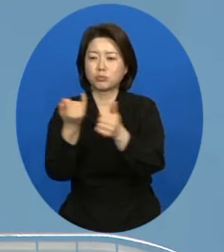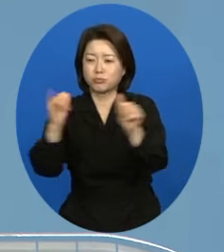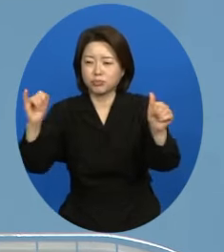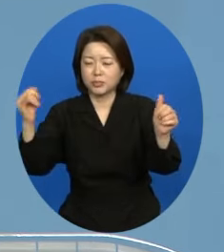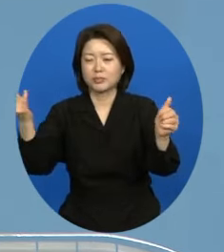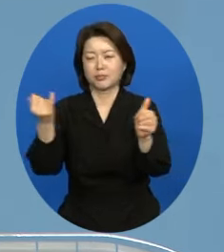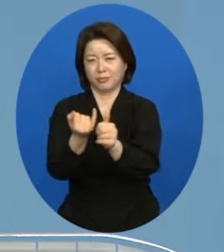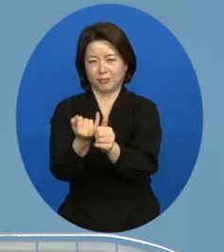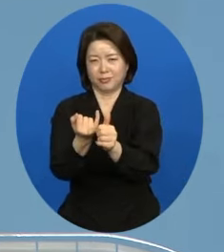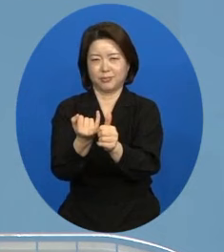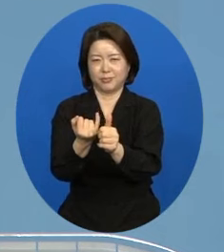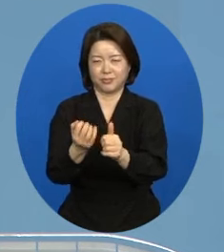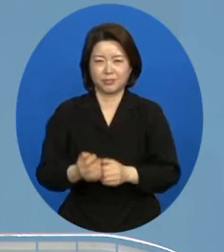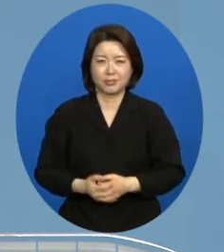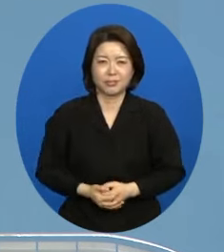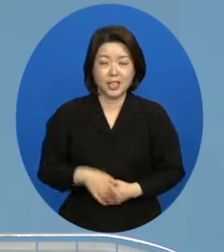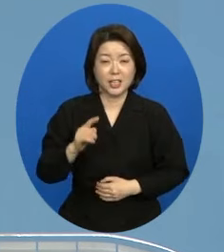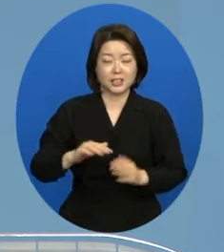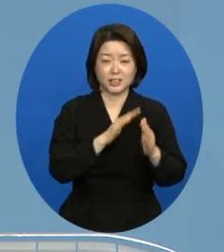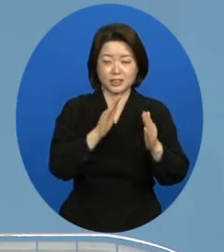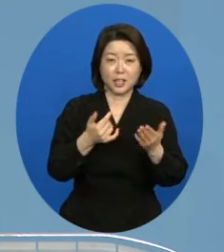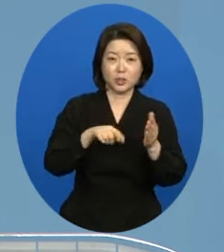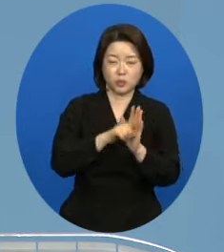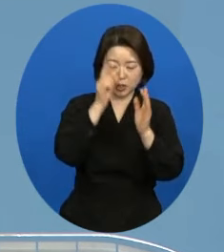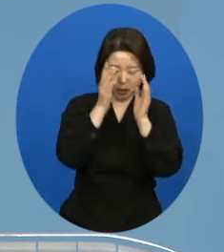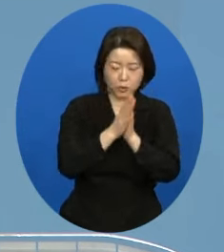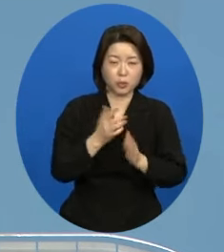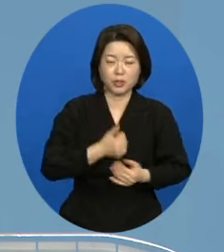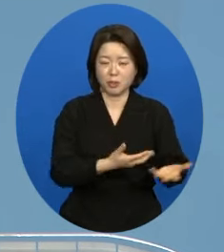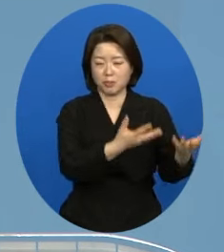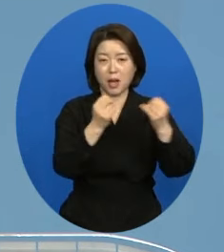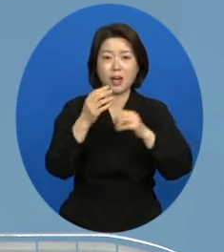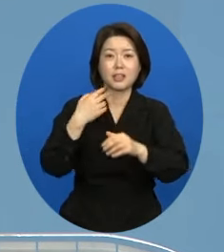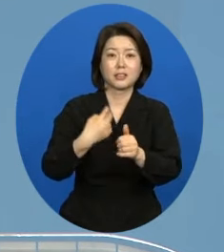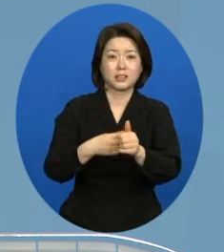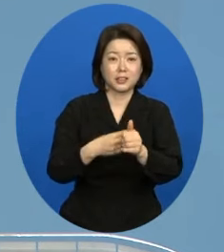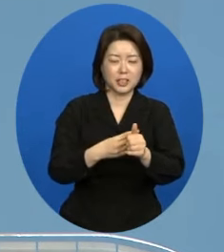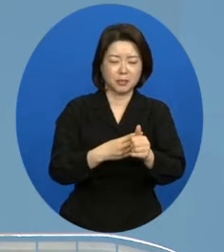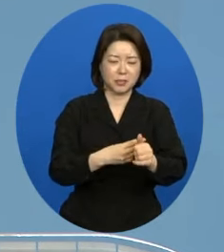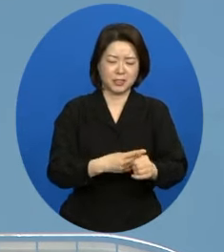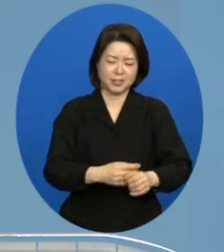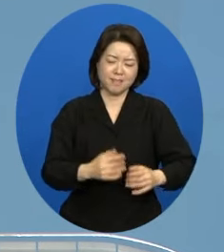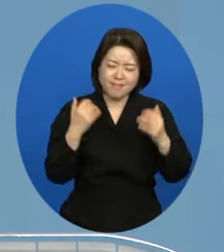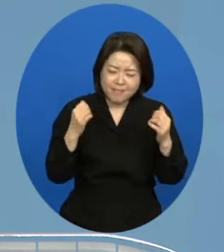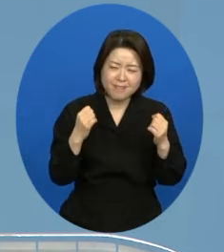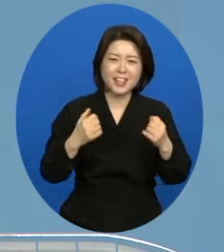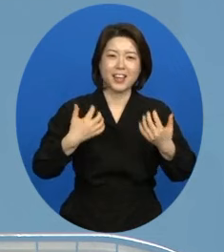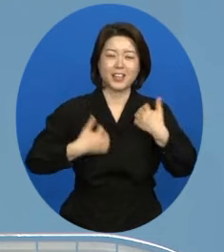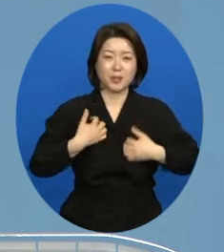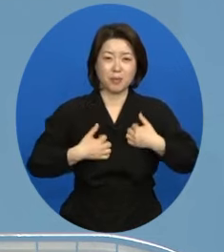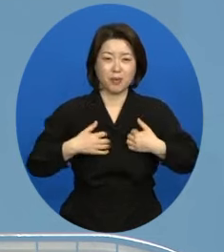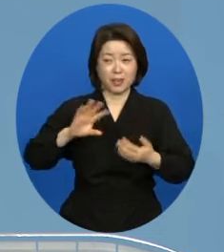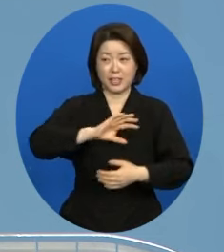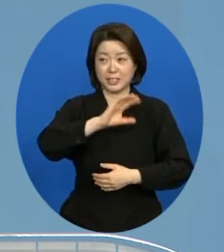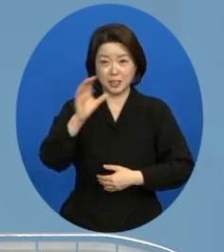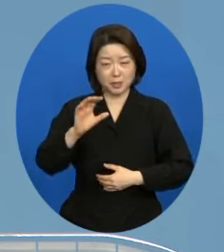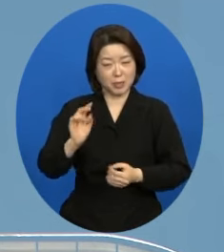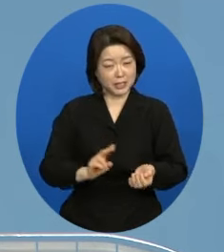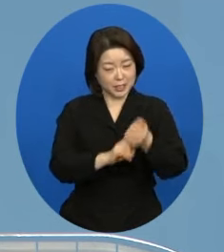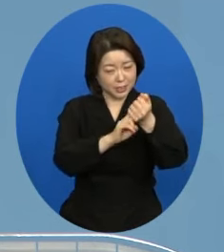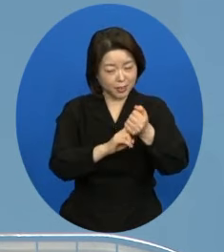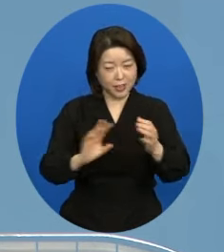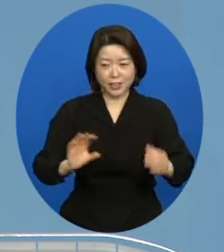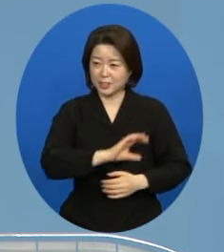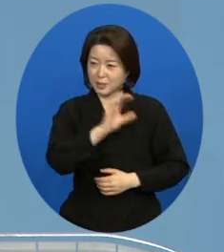감사한지 그 가정을 위해서 기도했던 많은 선생님들이 기뻐하며 크리스마스의 기적 크리스마스의